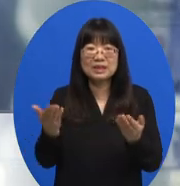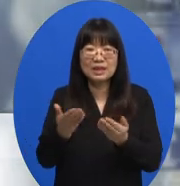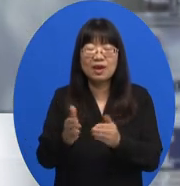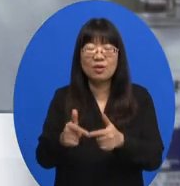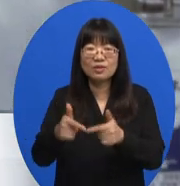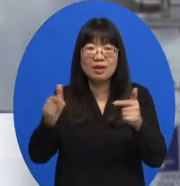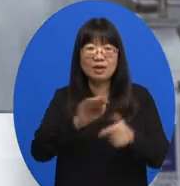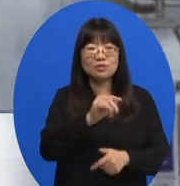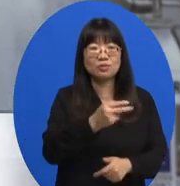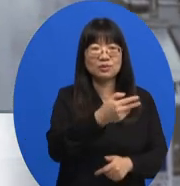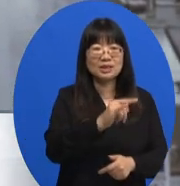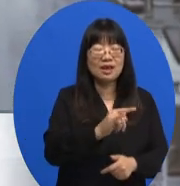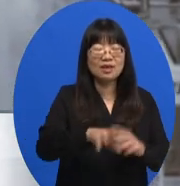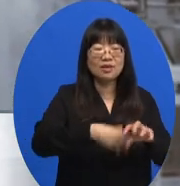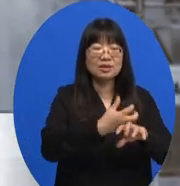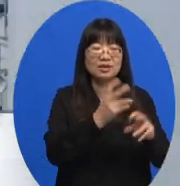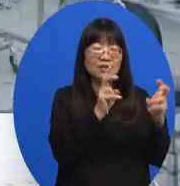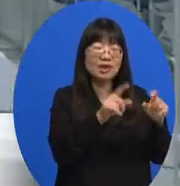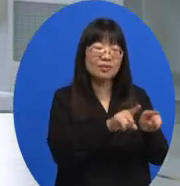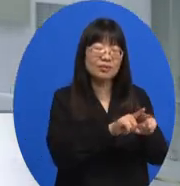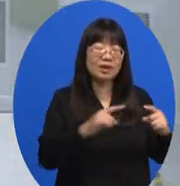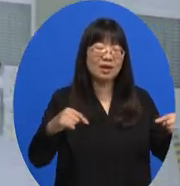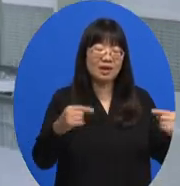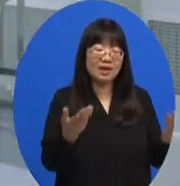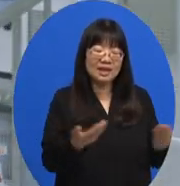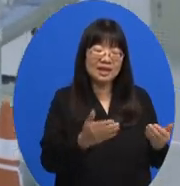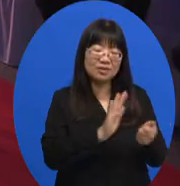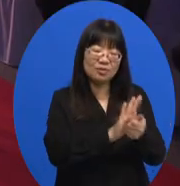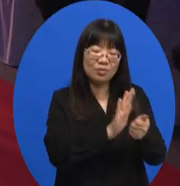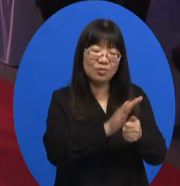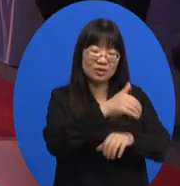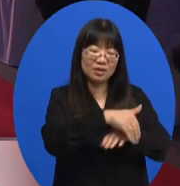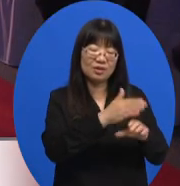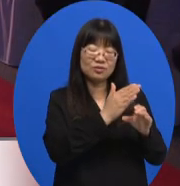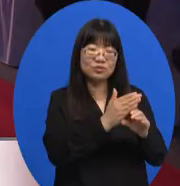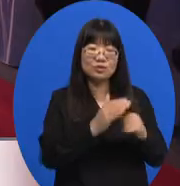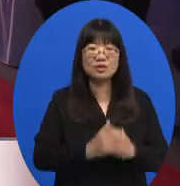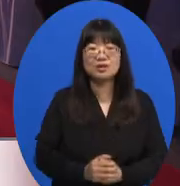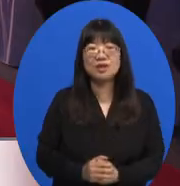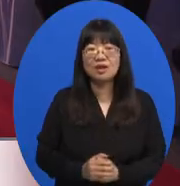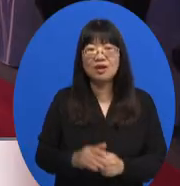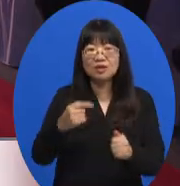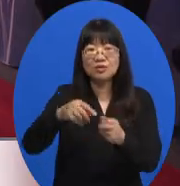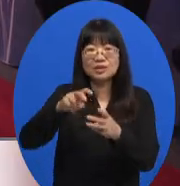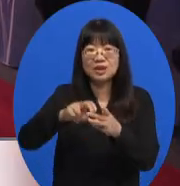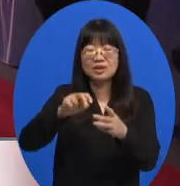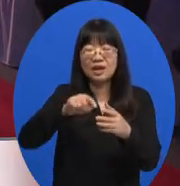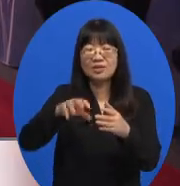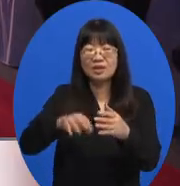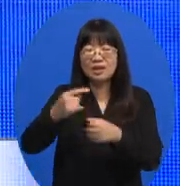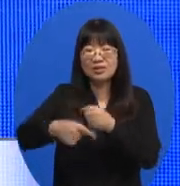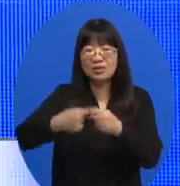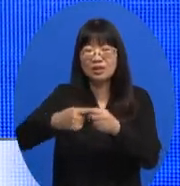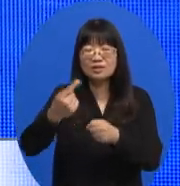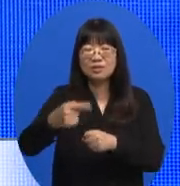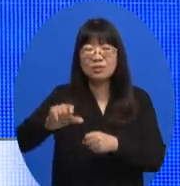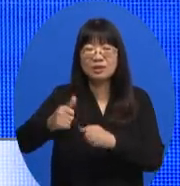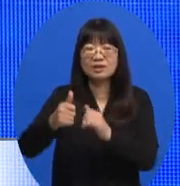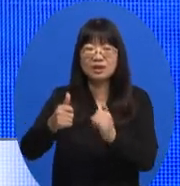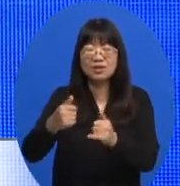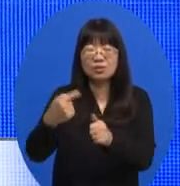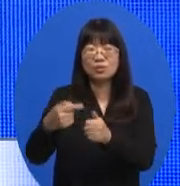분야 혁신 기업들과 협업을 강화해 나갈 전망입니다. 이외에도 교육센터 내 연간 1,500명 이상